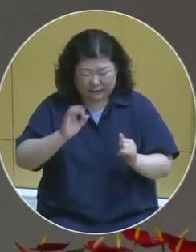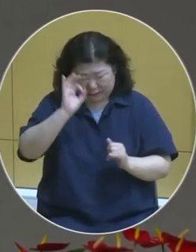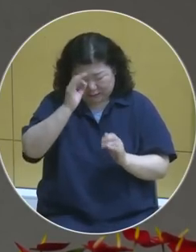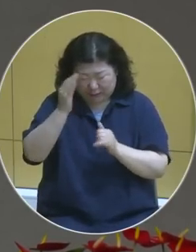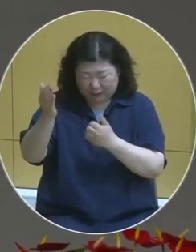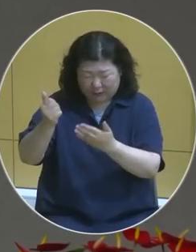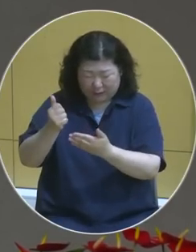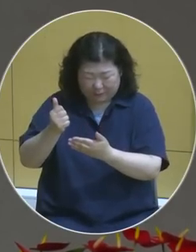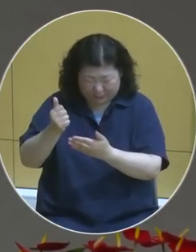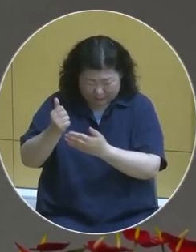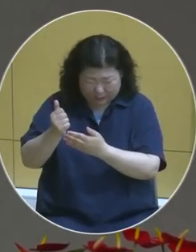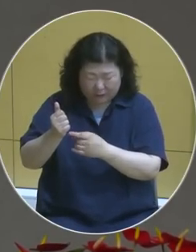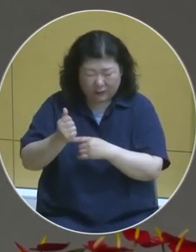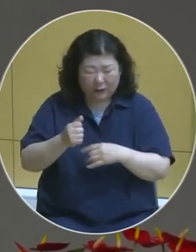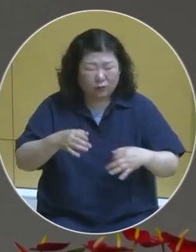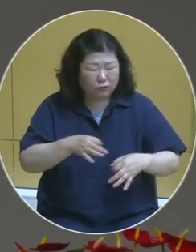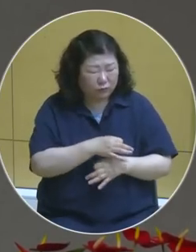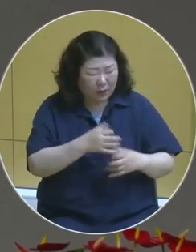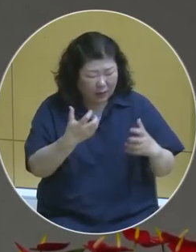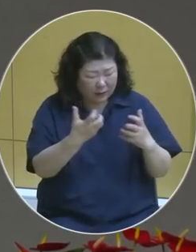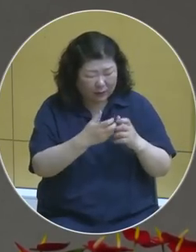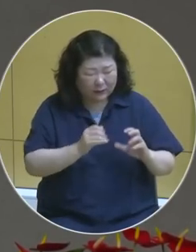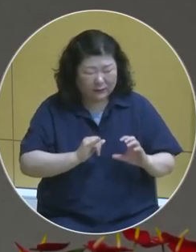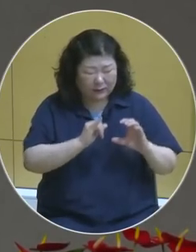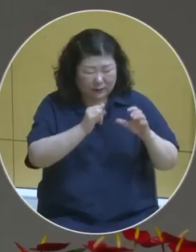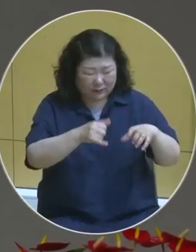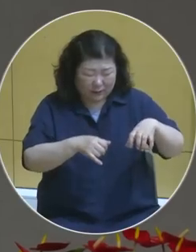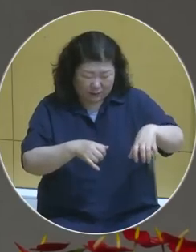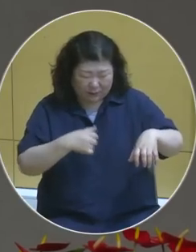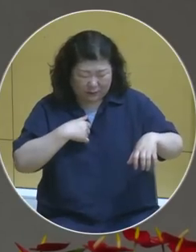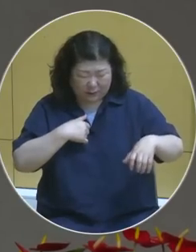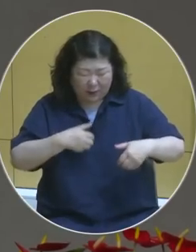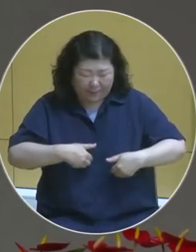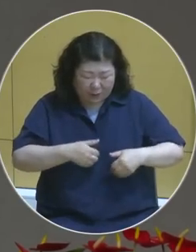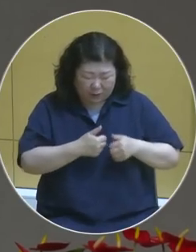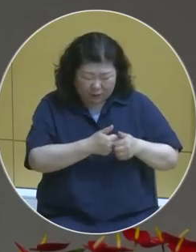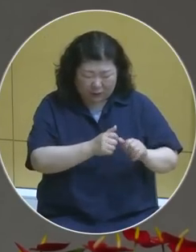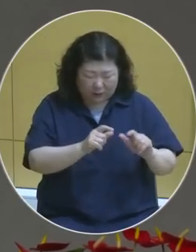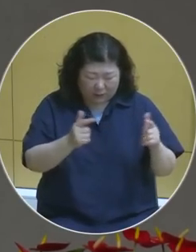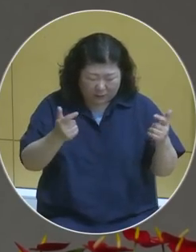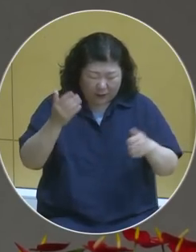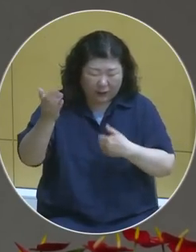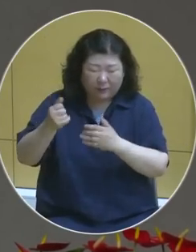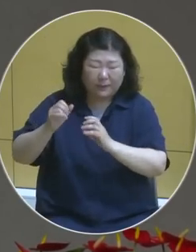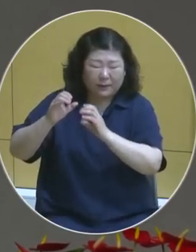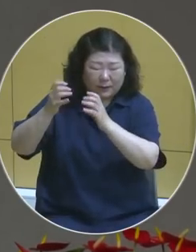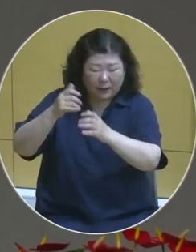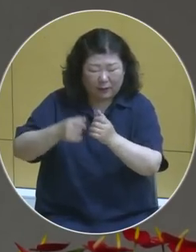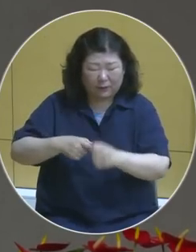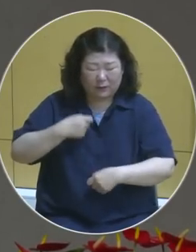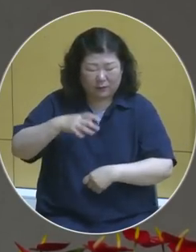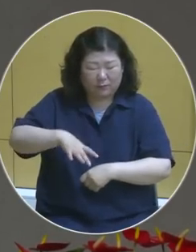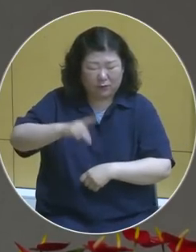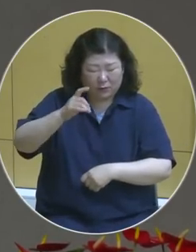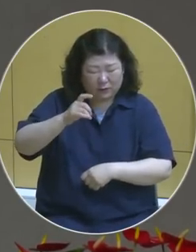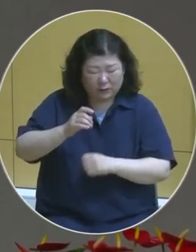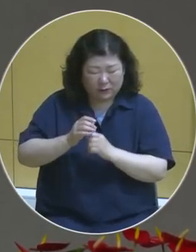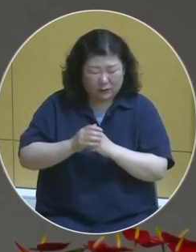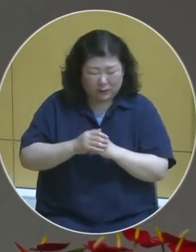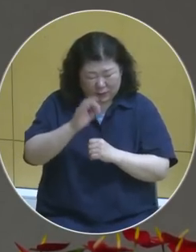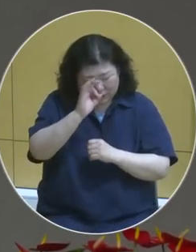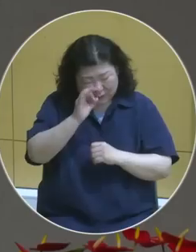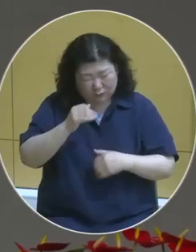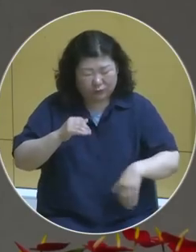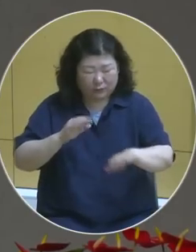아버지, 불의가 가득한 이 세상에서 나의 필요가 아닌 하나님의 나라와 의를 먼저 구하는 저희들이 되게 하여